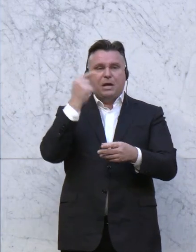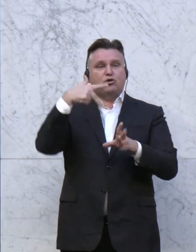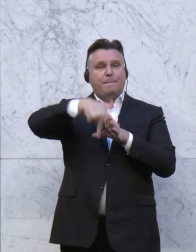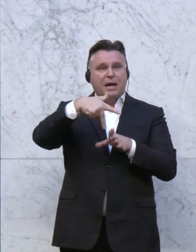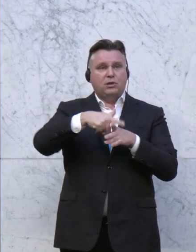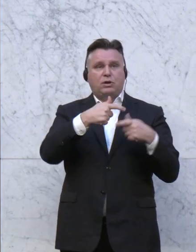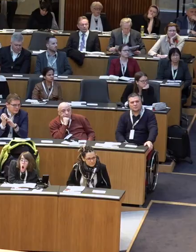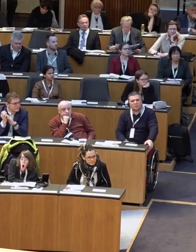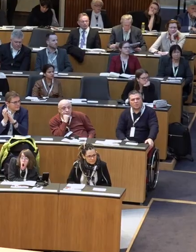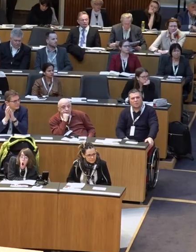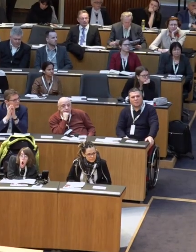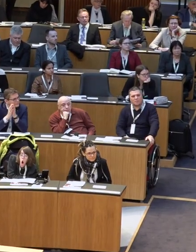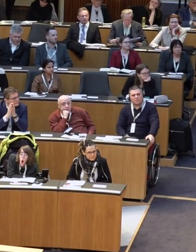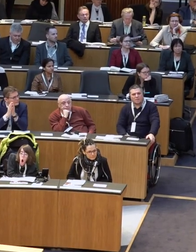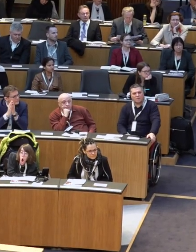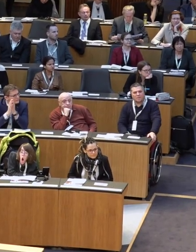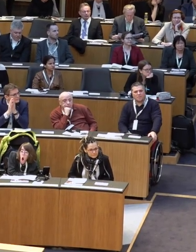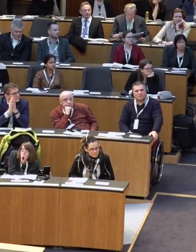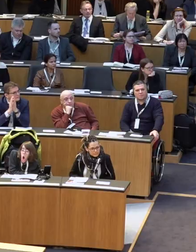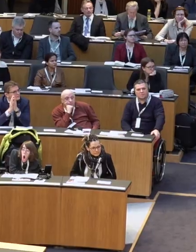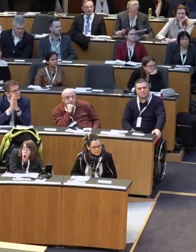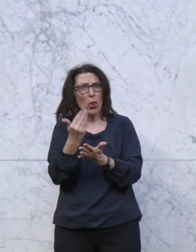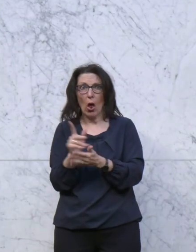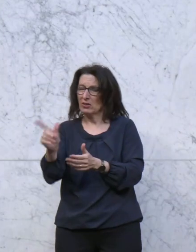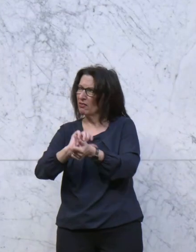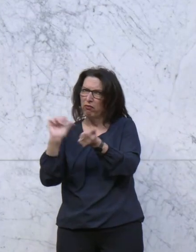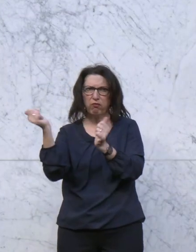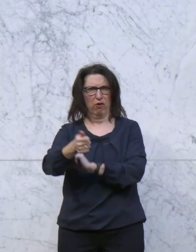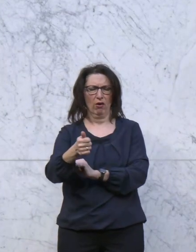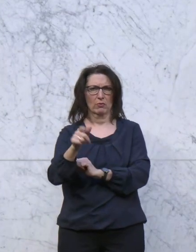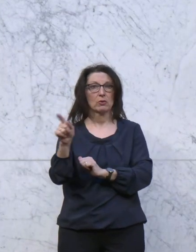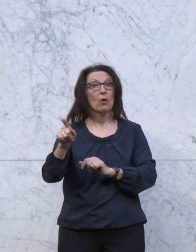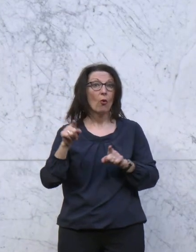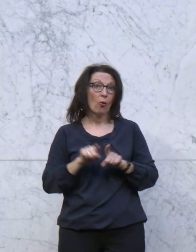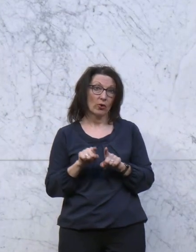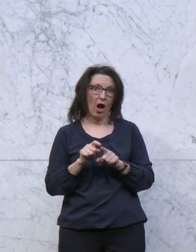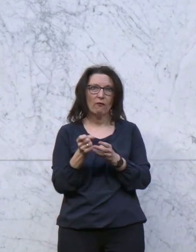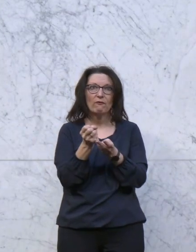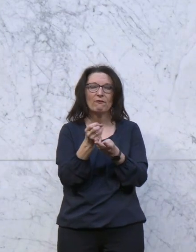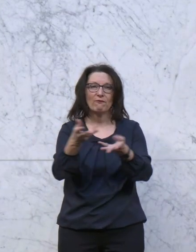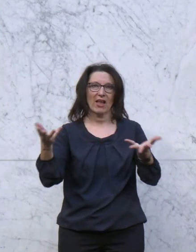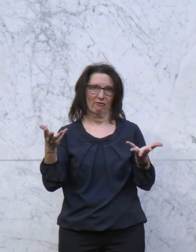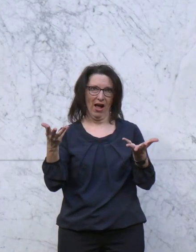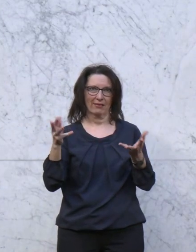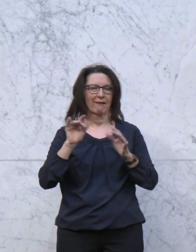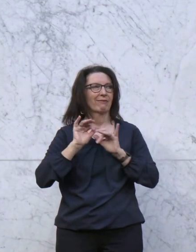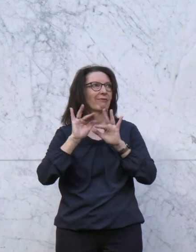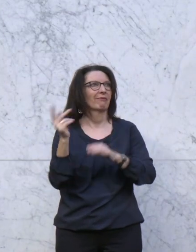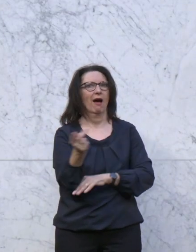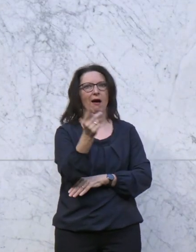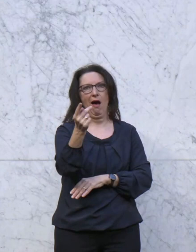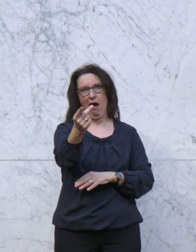Menschen mit Behinderung in unserer Gesellschaft. Only Diversity can provide sustainable and innovative solutions